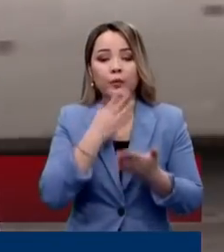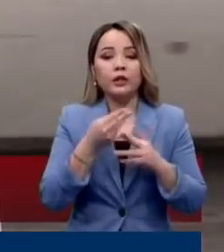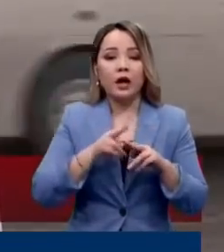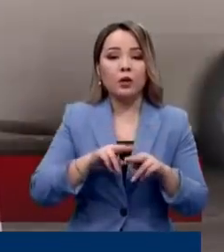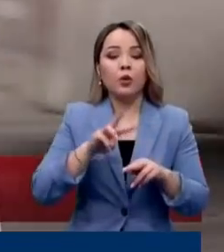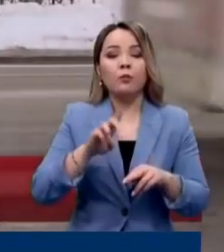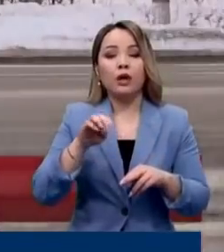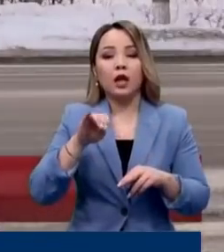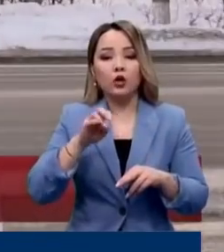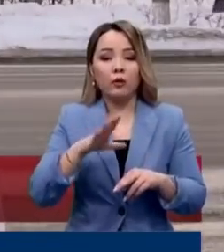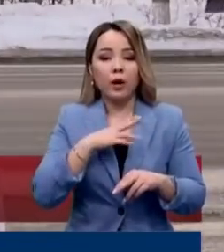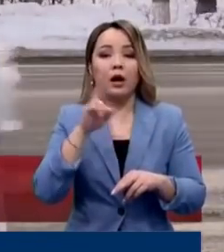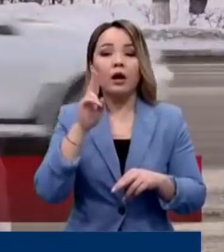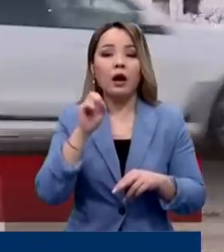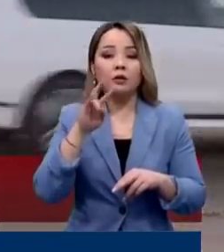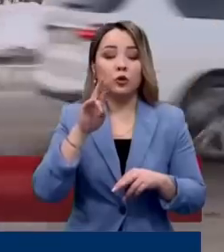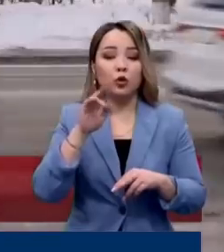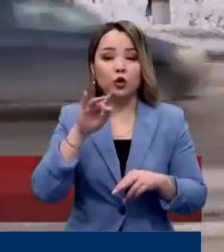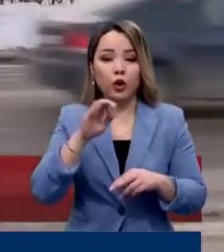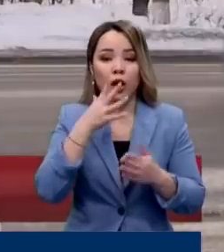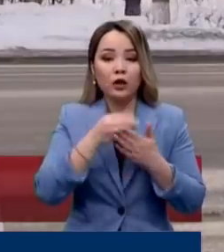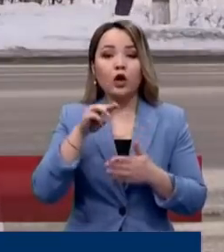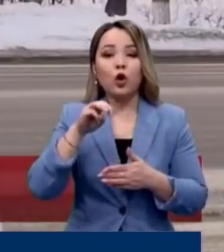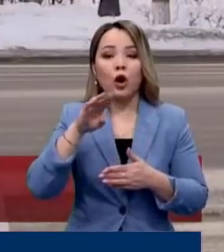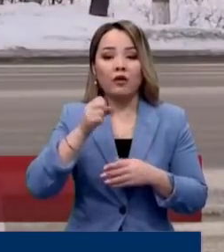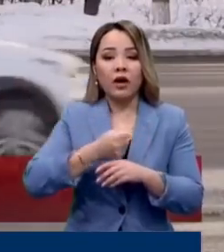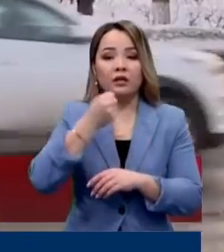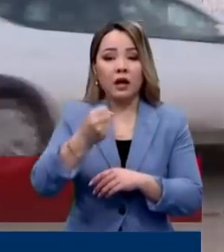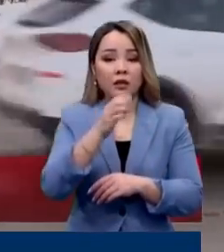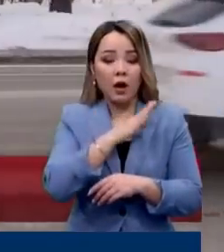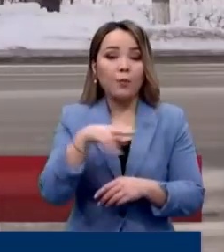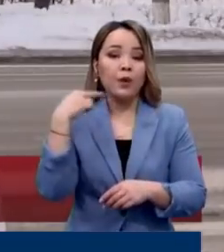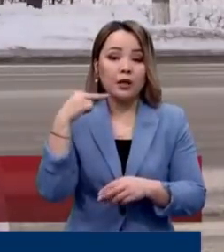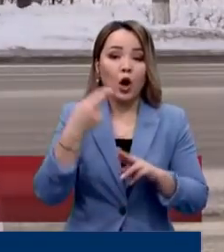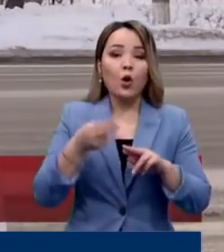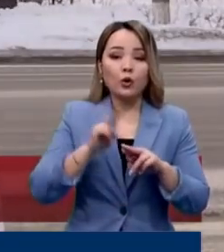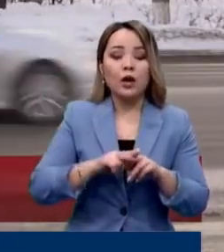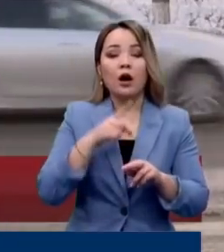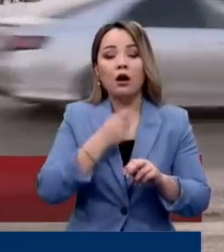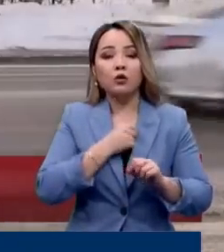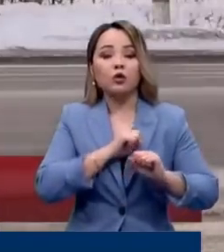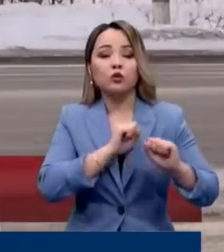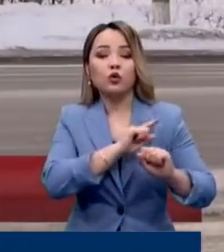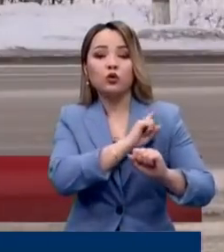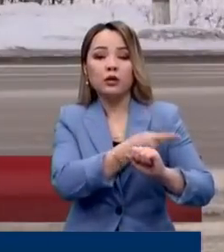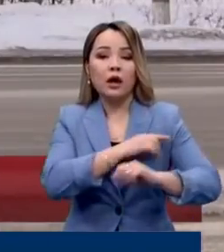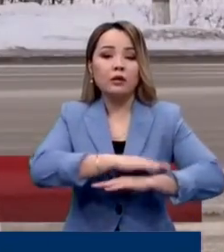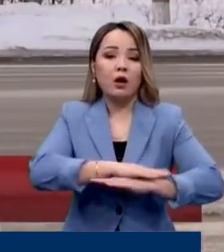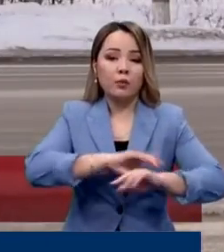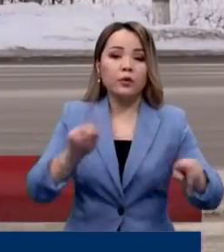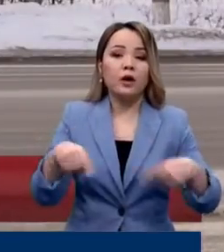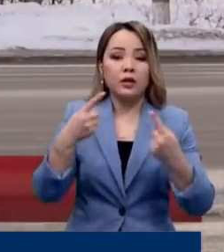Мұрат Бектановты былтыр қыркүйекте Тоқаевтың өзі тағайындады. Сол кезде президент ол қарулы күштерді тәртіп